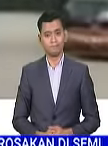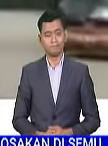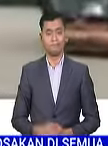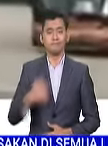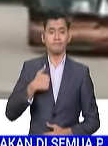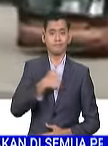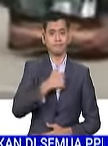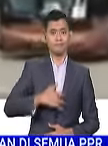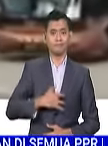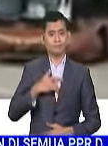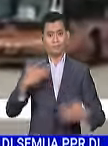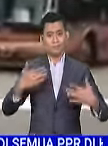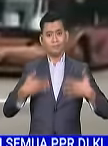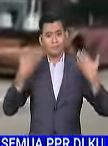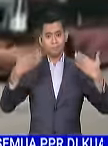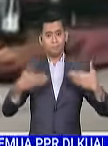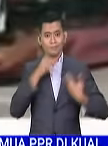Kita rasa sangat gembira